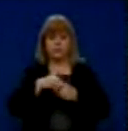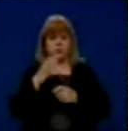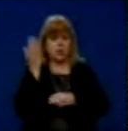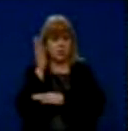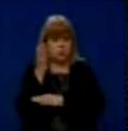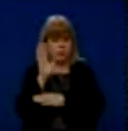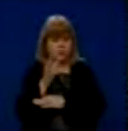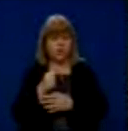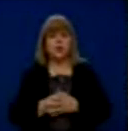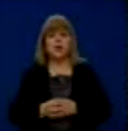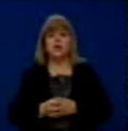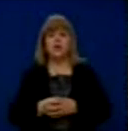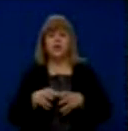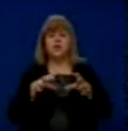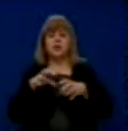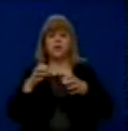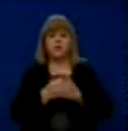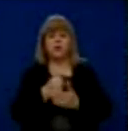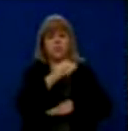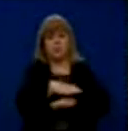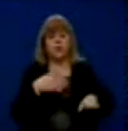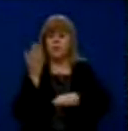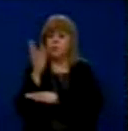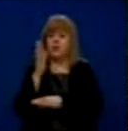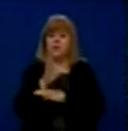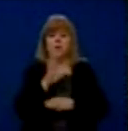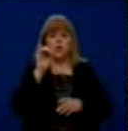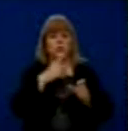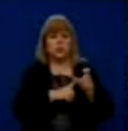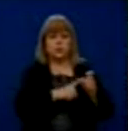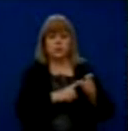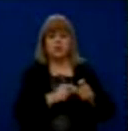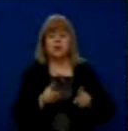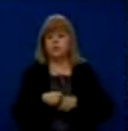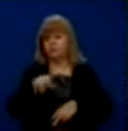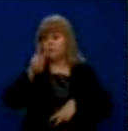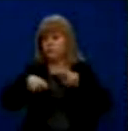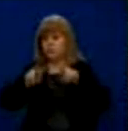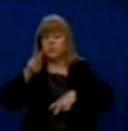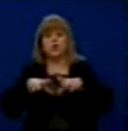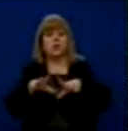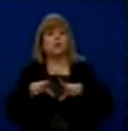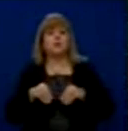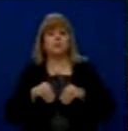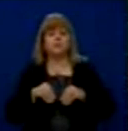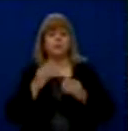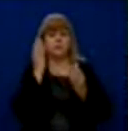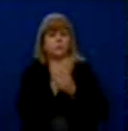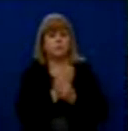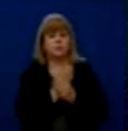deputet dhe stafi kuvendit, si dhe përfaqësues të ndryshëm të shoqëri civile për mbikëqyrjen dhe zbatimin e kësaj